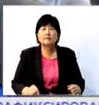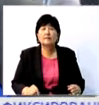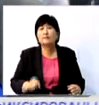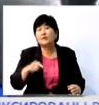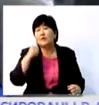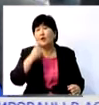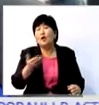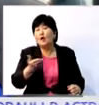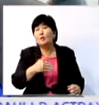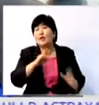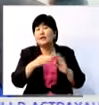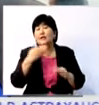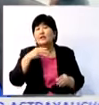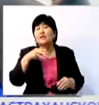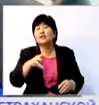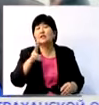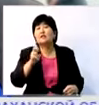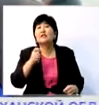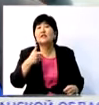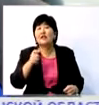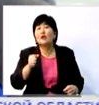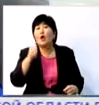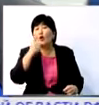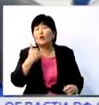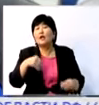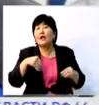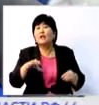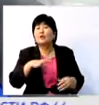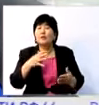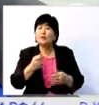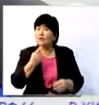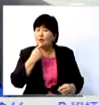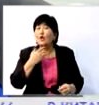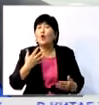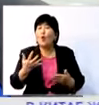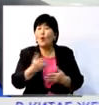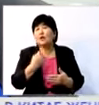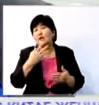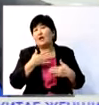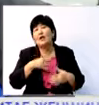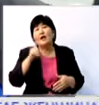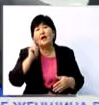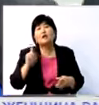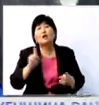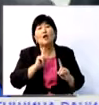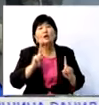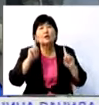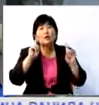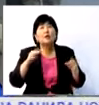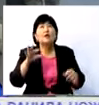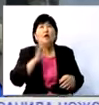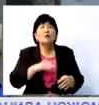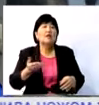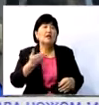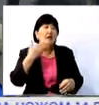В этом году мы отвели под рис 3200 гектаров. Год для аграриев выдался нелегким, но урожаем довольны. Знаем, что особой популярностью